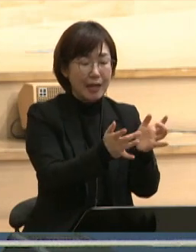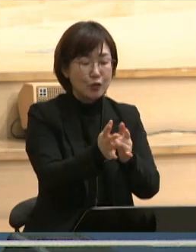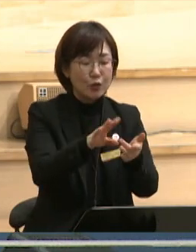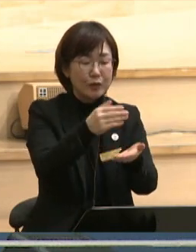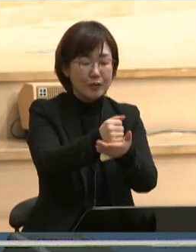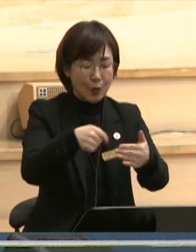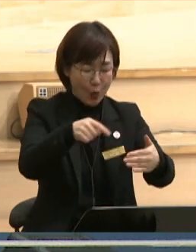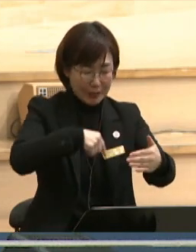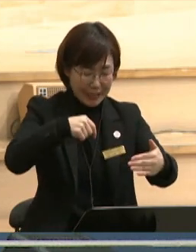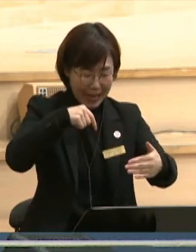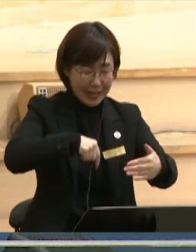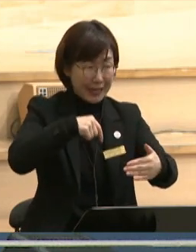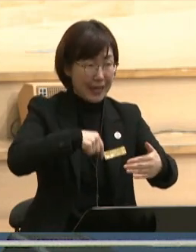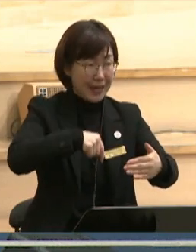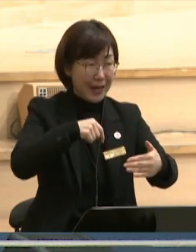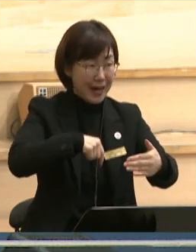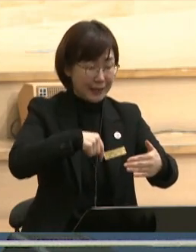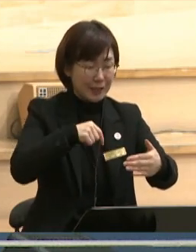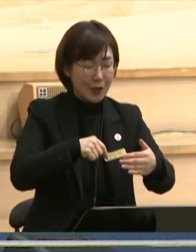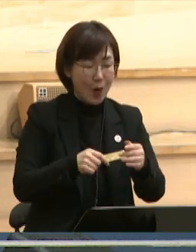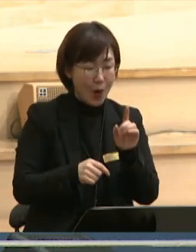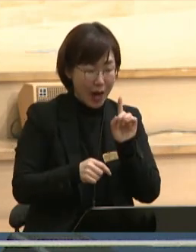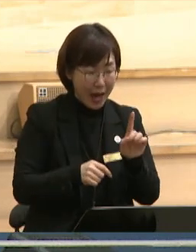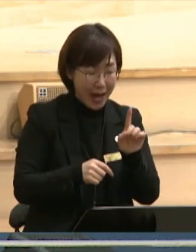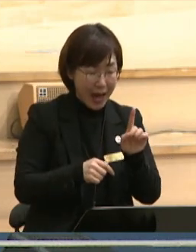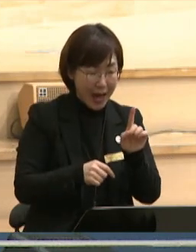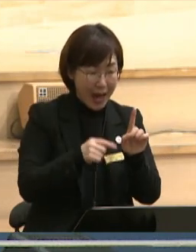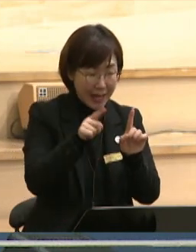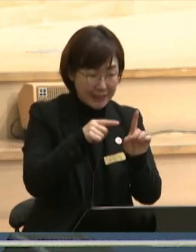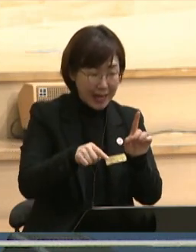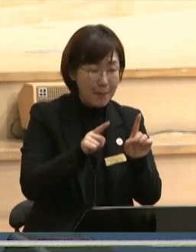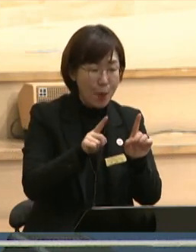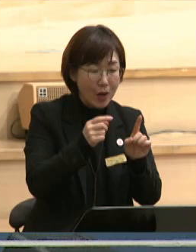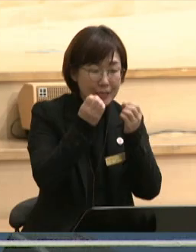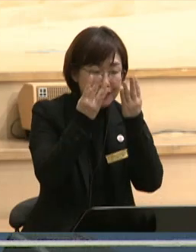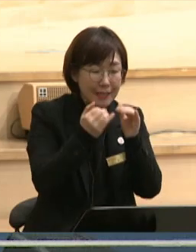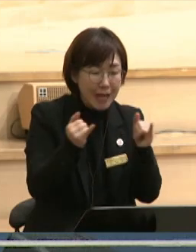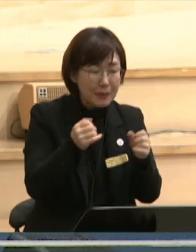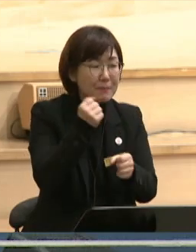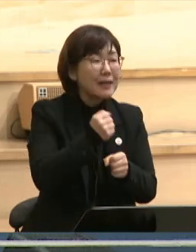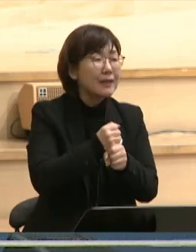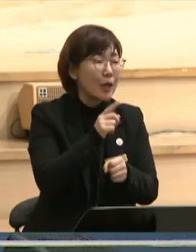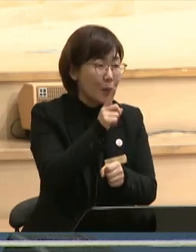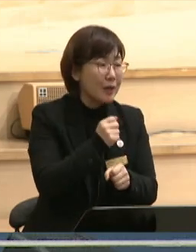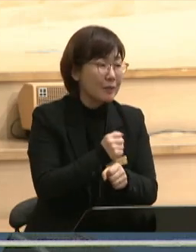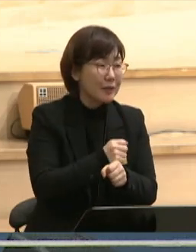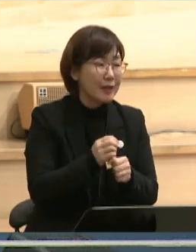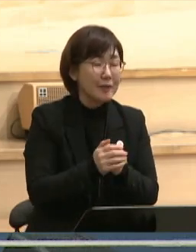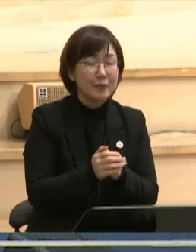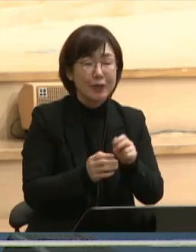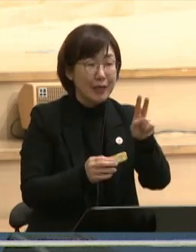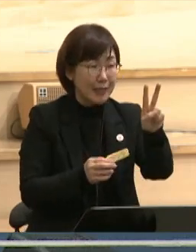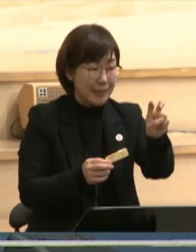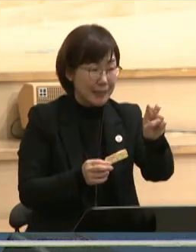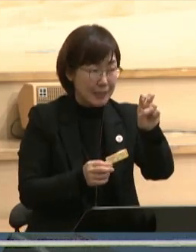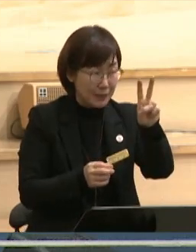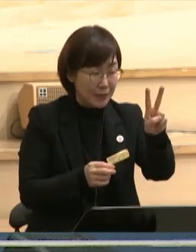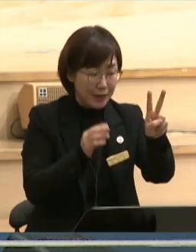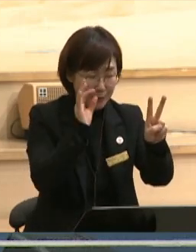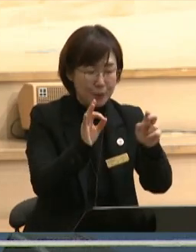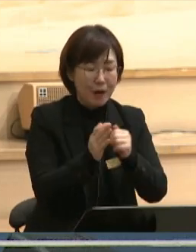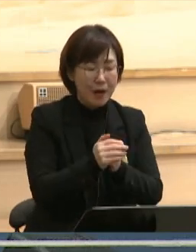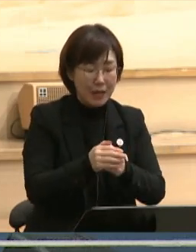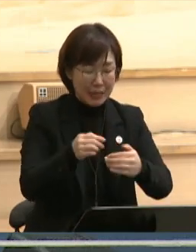안에서 한 세 사람을 지었다 하라고 이야기합니다 21절 22절도 한번 보십시다 그의 안에서